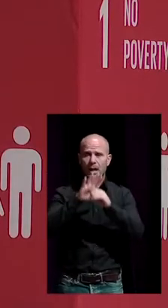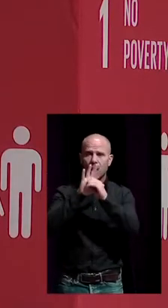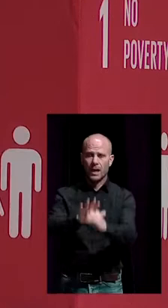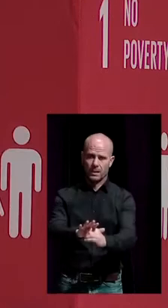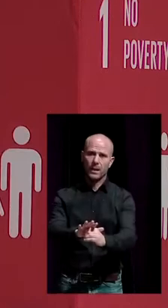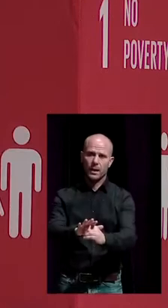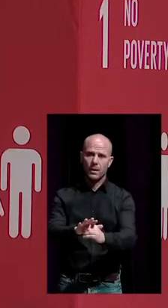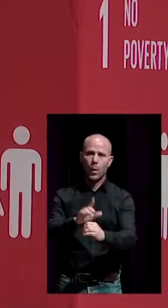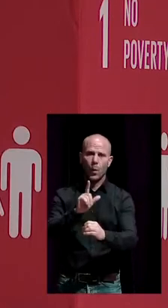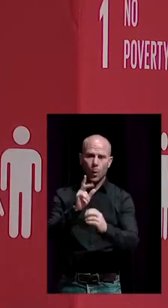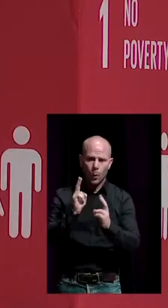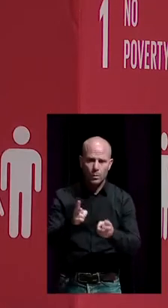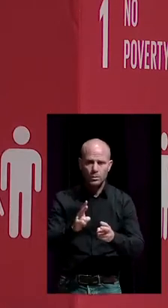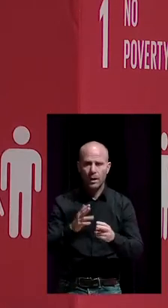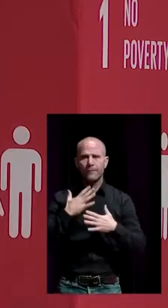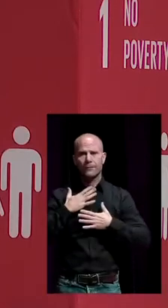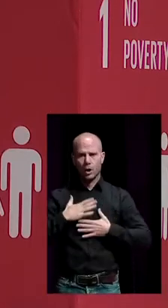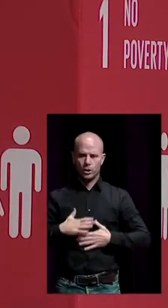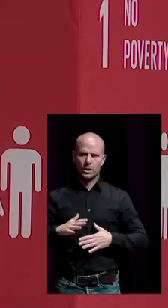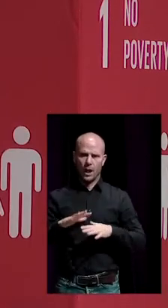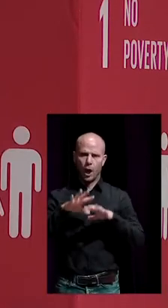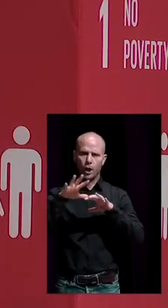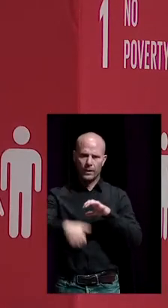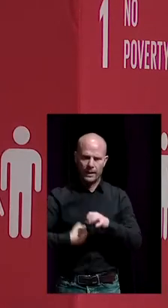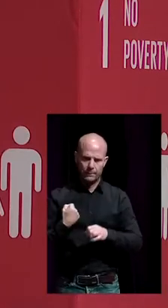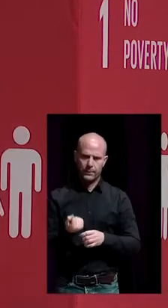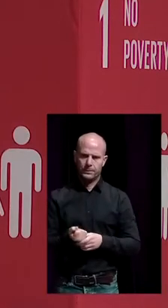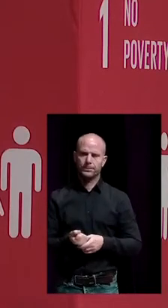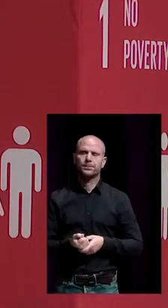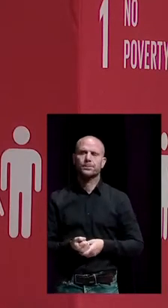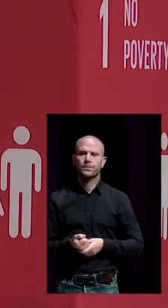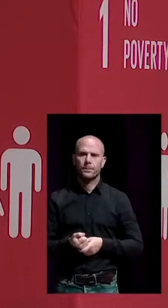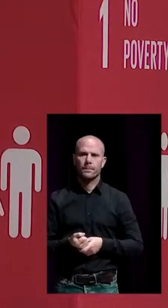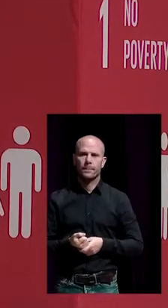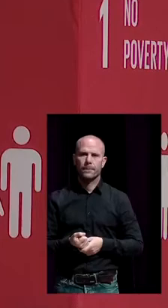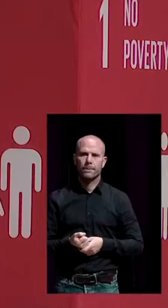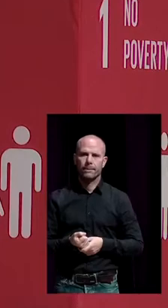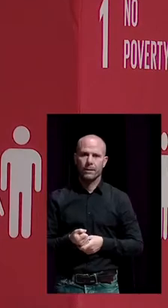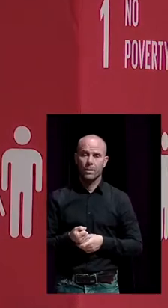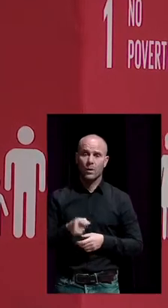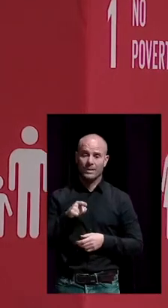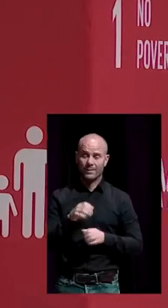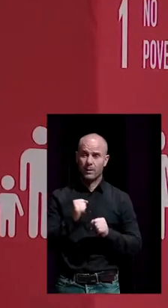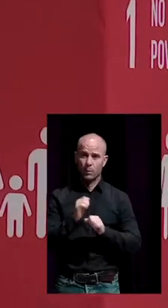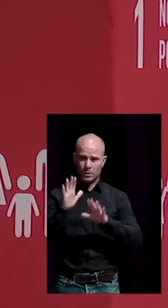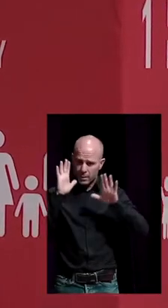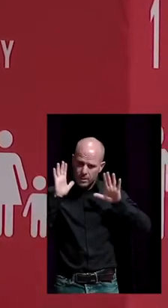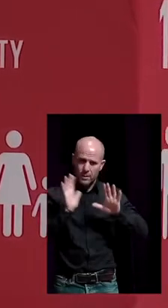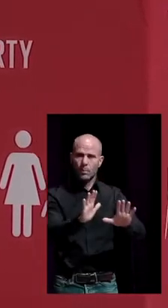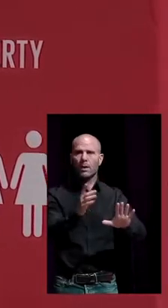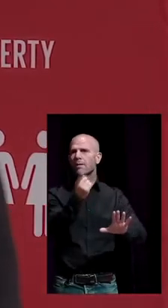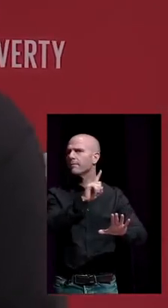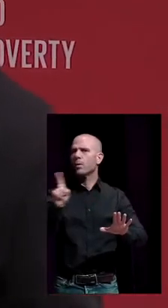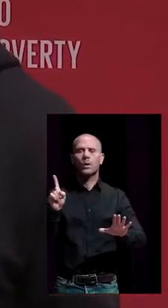kränkningar och ibland till och med fysiska övergrepp. Och det här måste vi liksom stämma emot, för så här får det ju inte vara